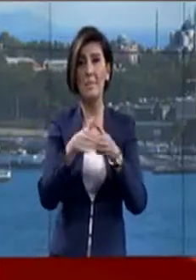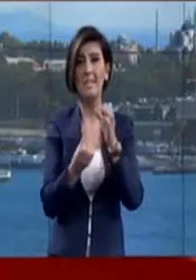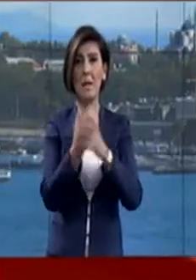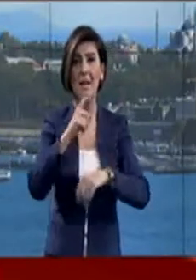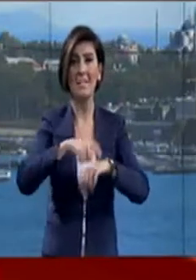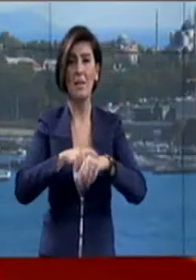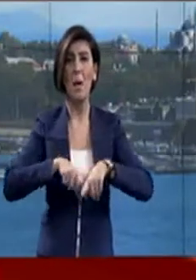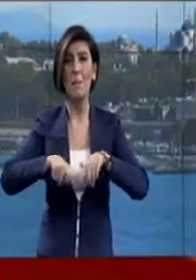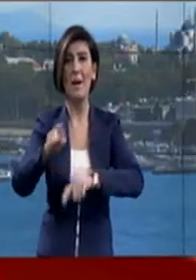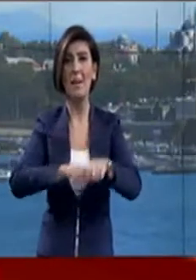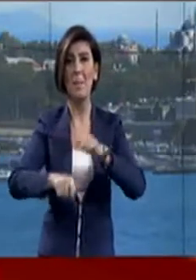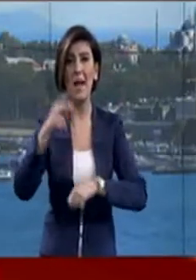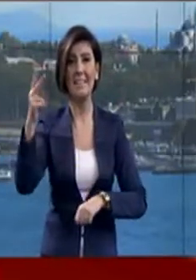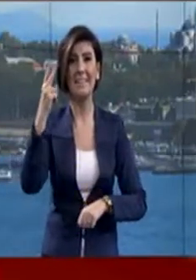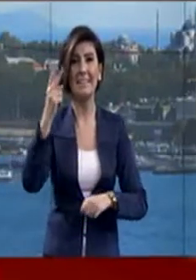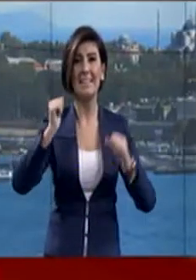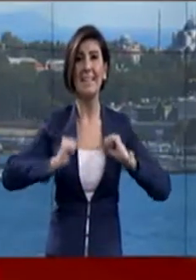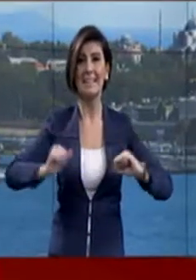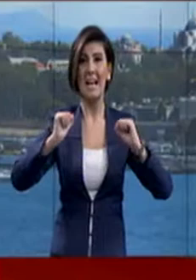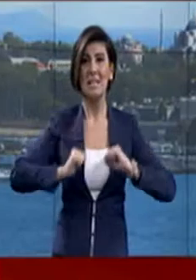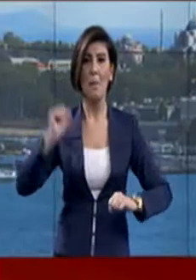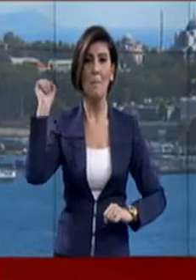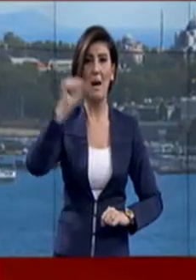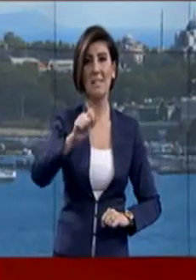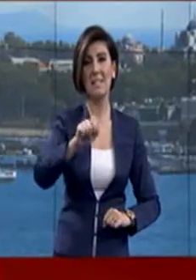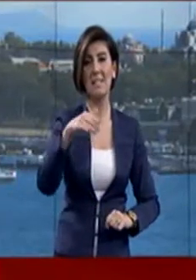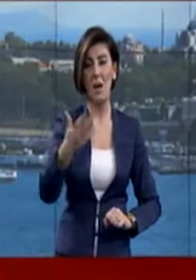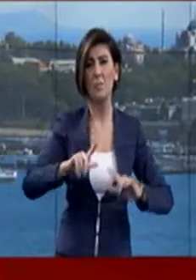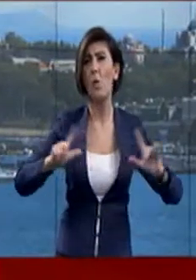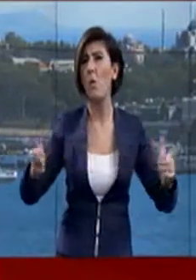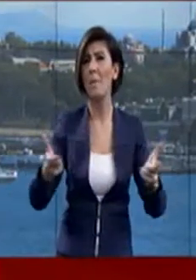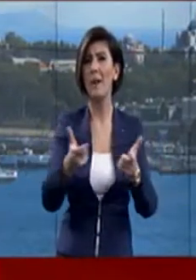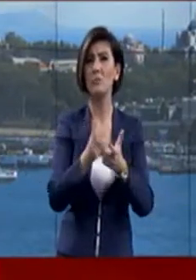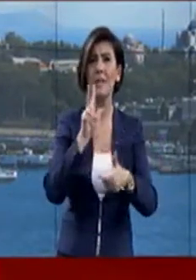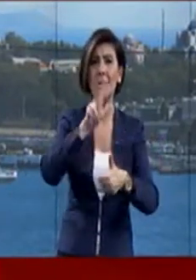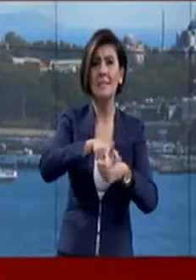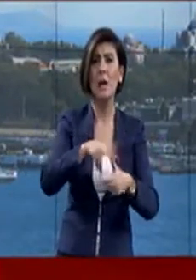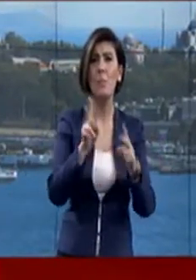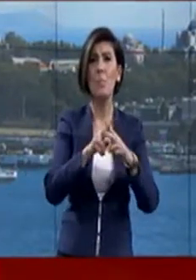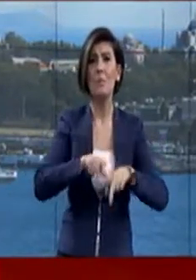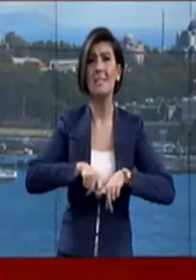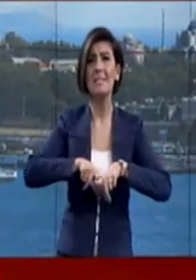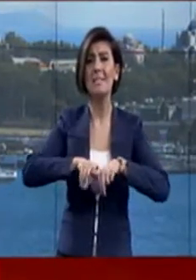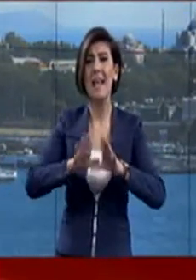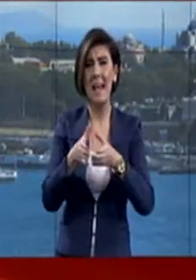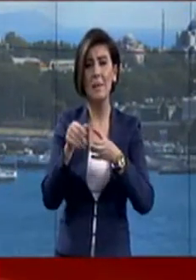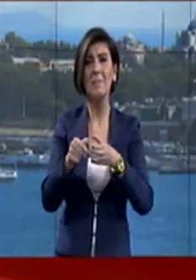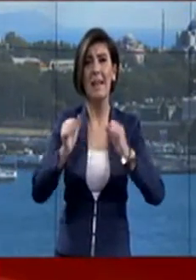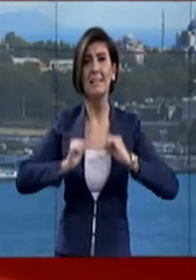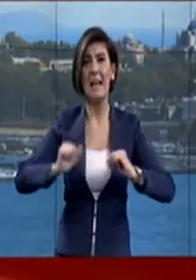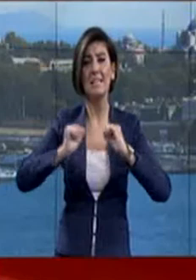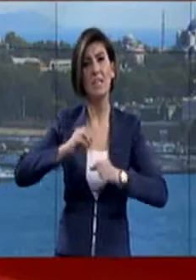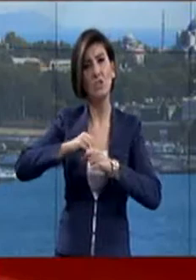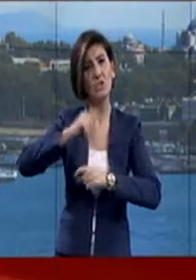sabah saatlerinde paralel yapıya ait iki dershaneye baskın düzenledi. Operasyona katılan polis ekipleri